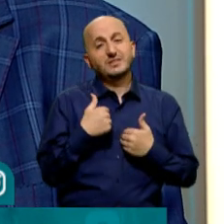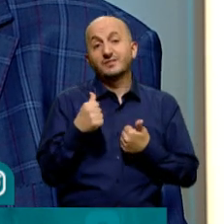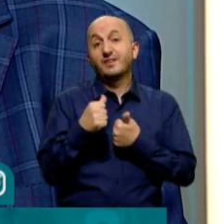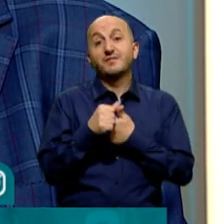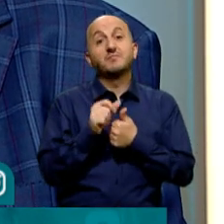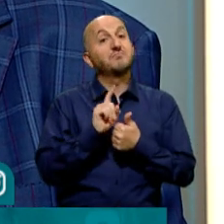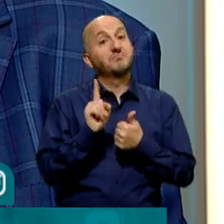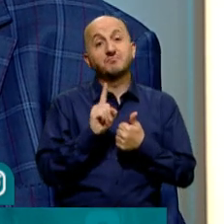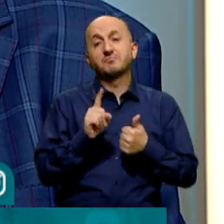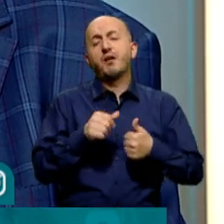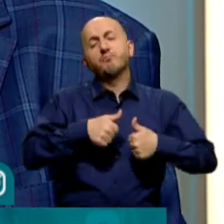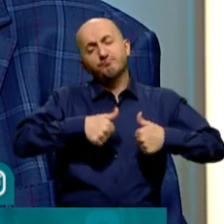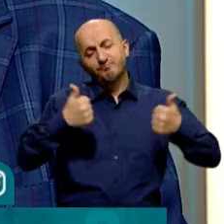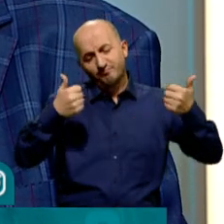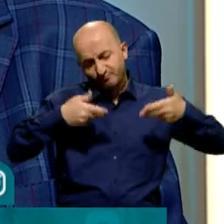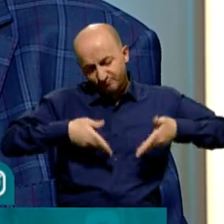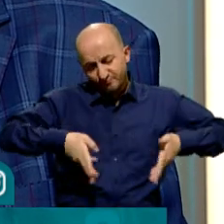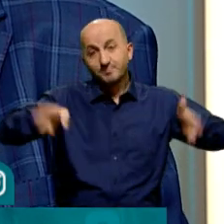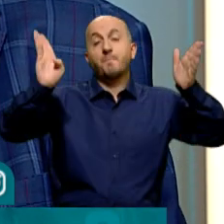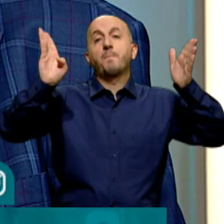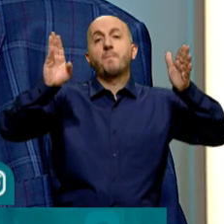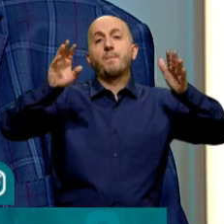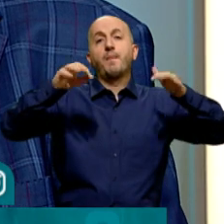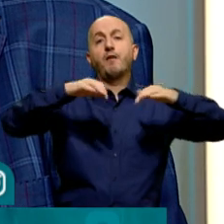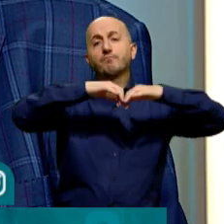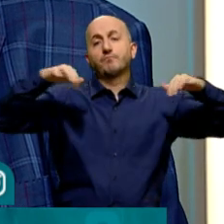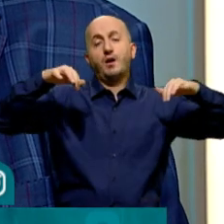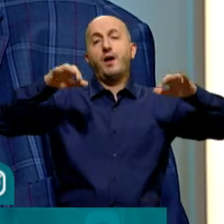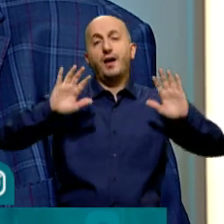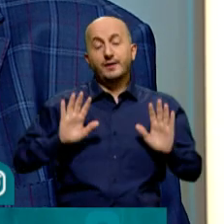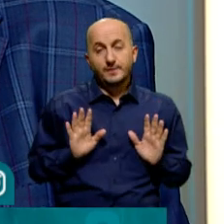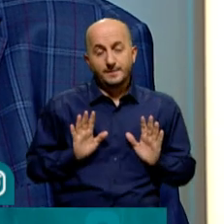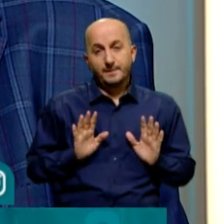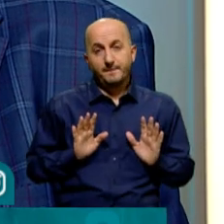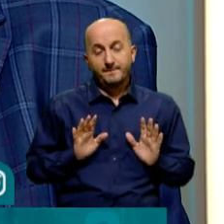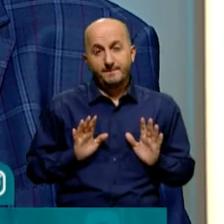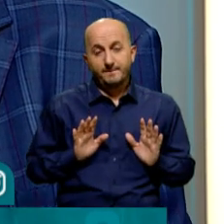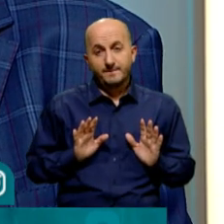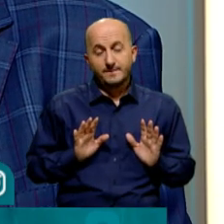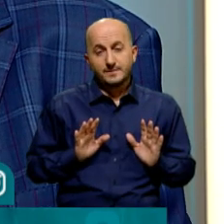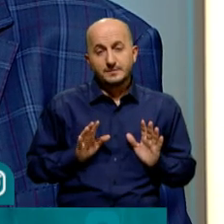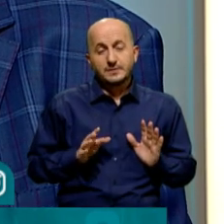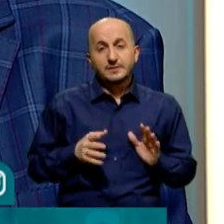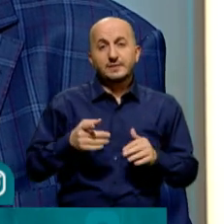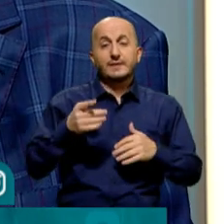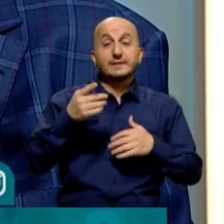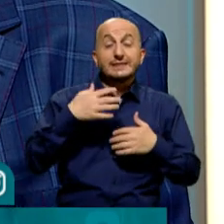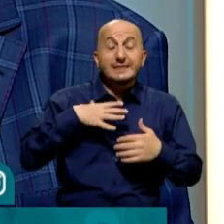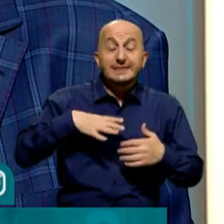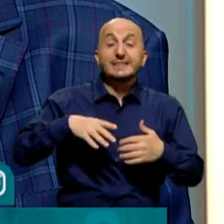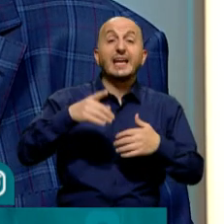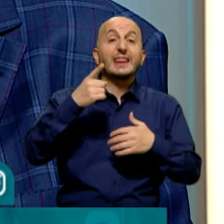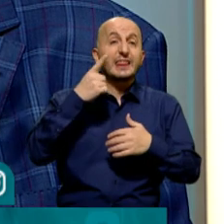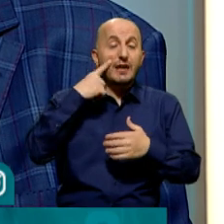götüremeyeceğiz. Herkes yoluna diyor ve boşanıyorlar. Yani ne demek boşanıyorlar? İster resmi nikah olsun,